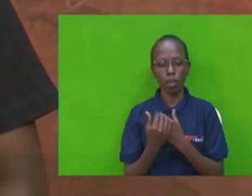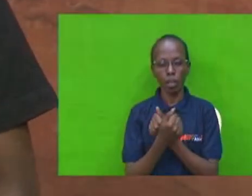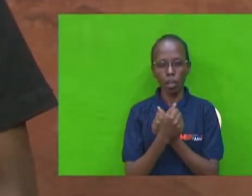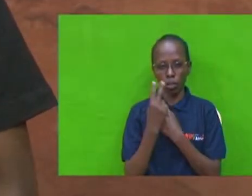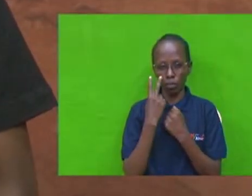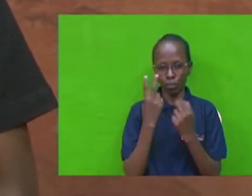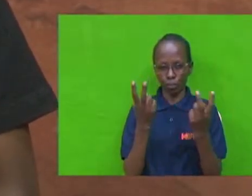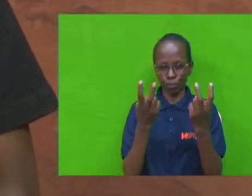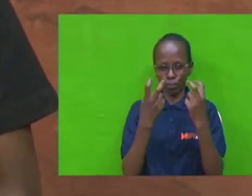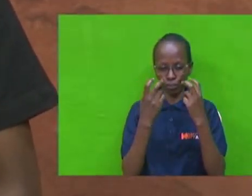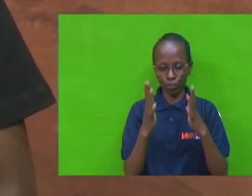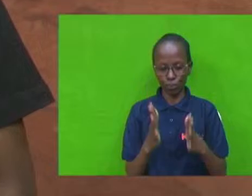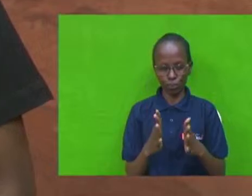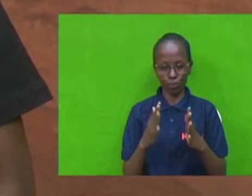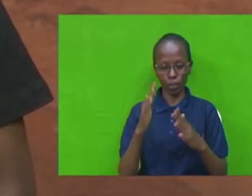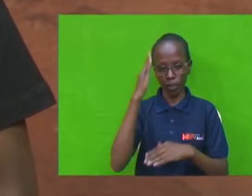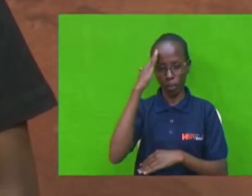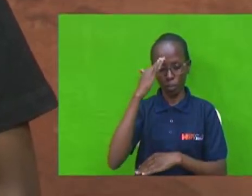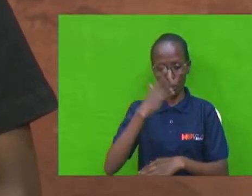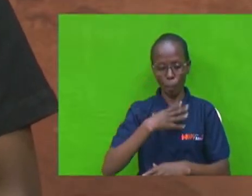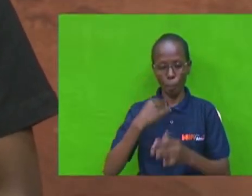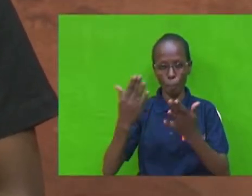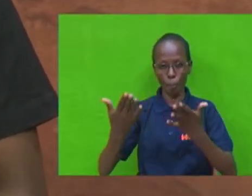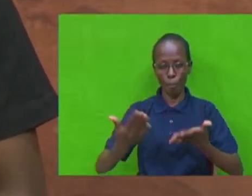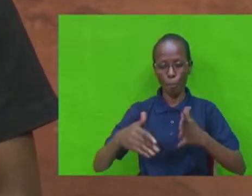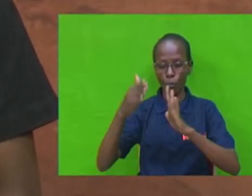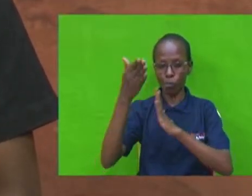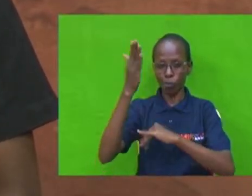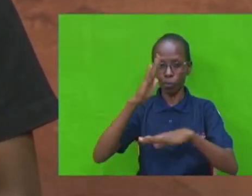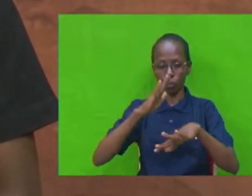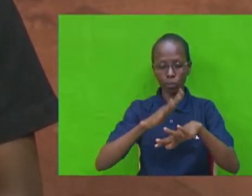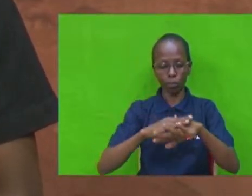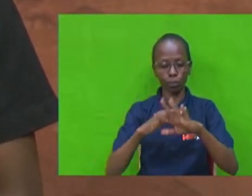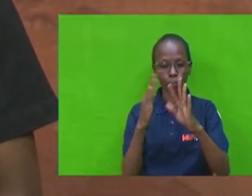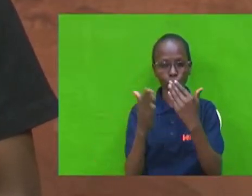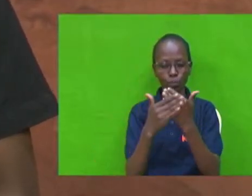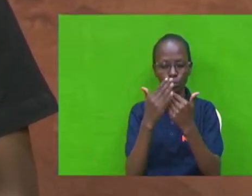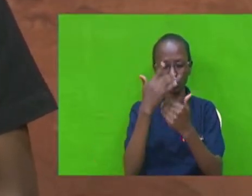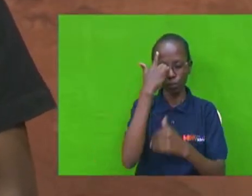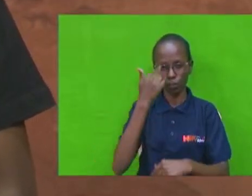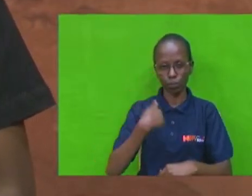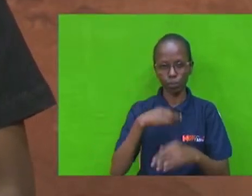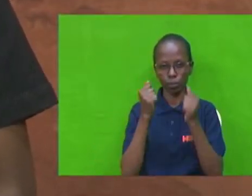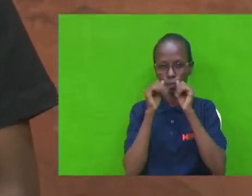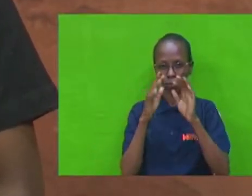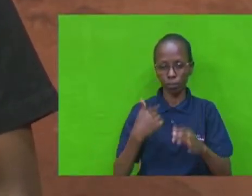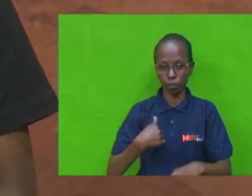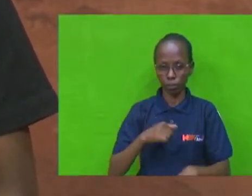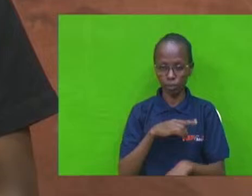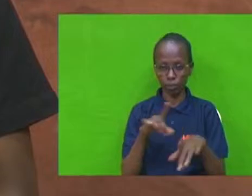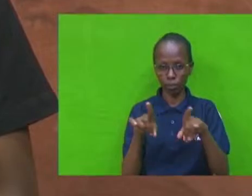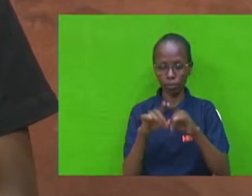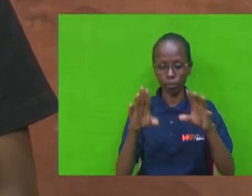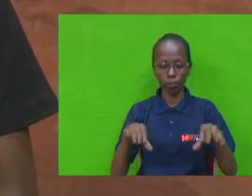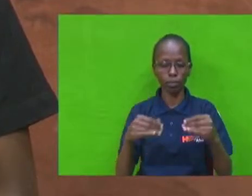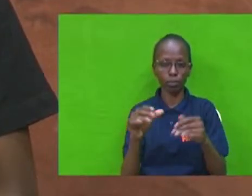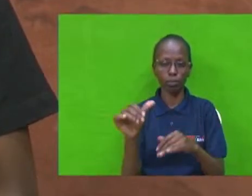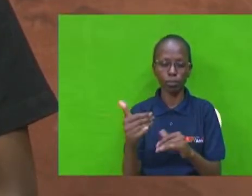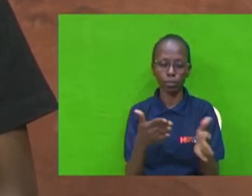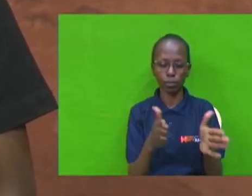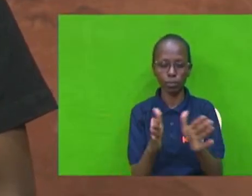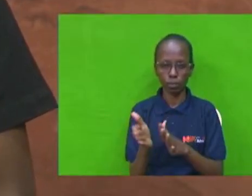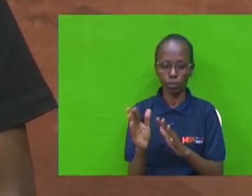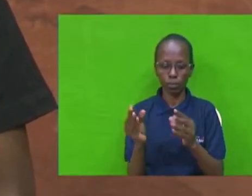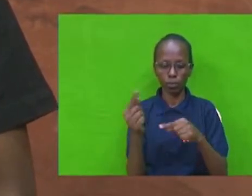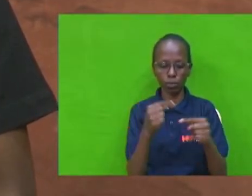Mtazamaji hujambo na karibu. Mungu ni mwema, ametulinda, ametubariki na ametupa nafasi kujumuika